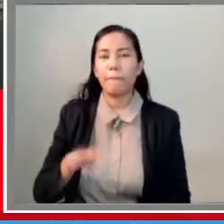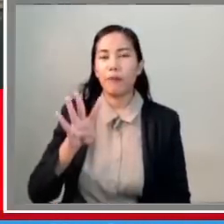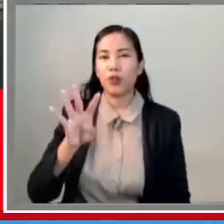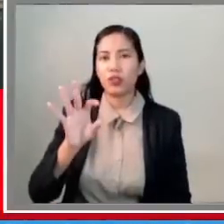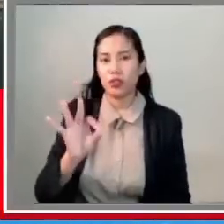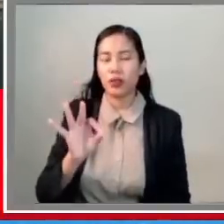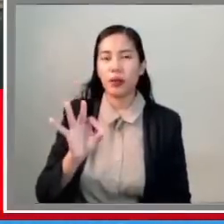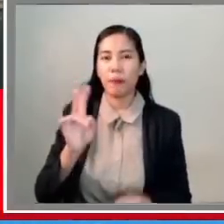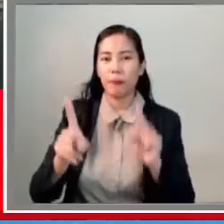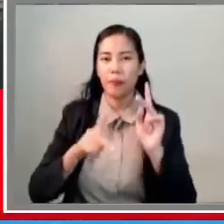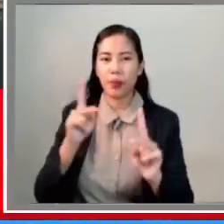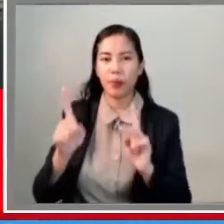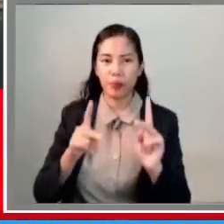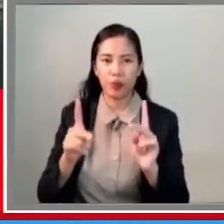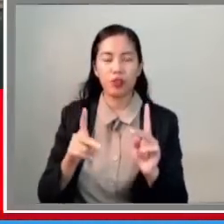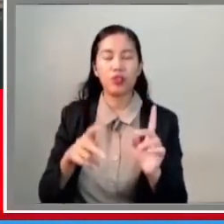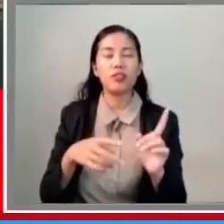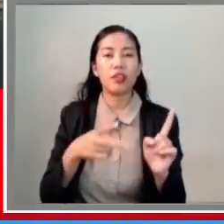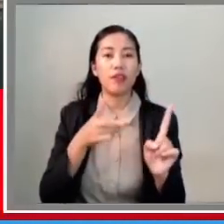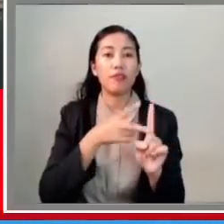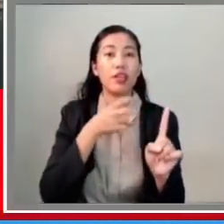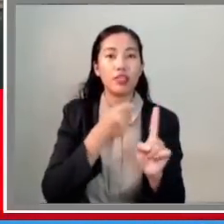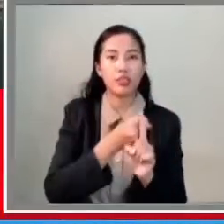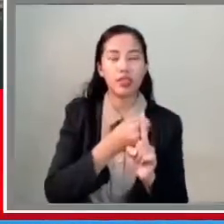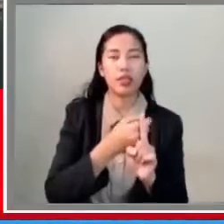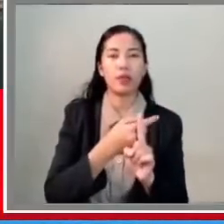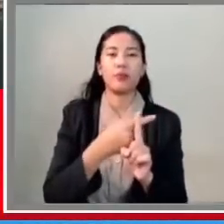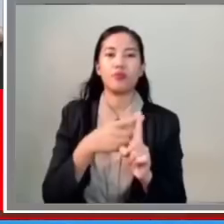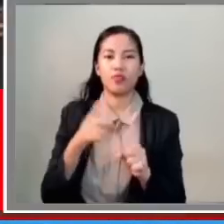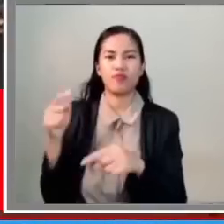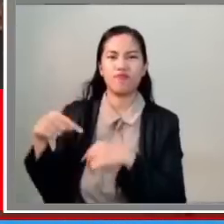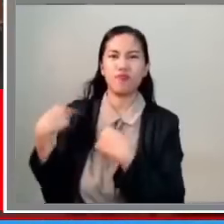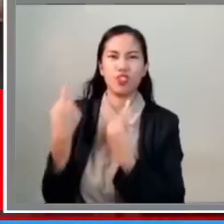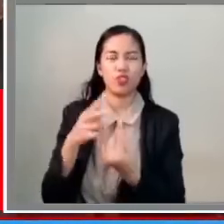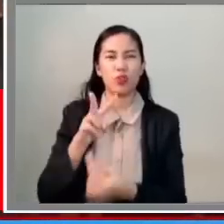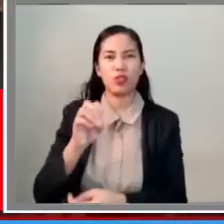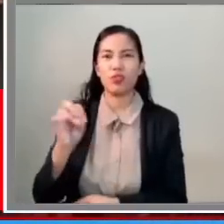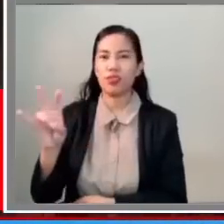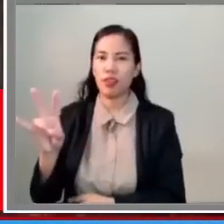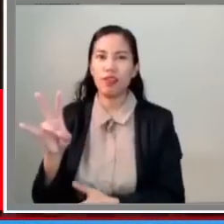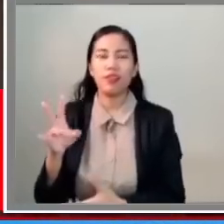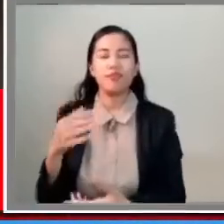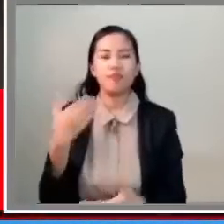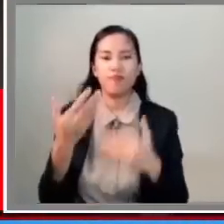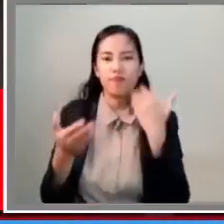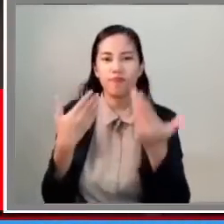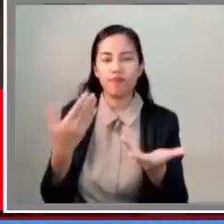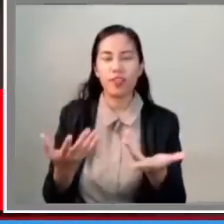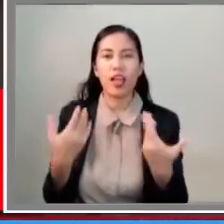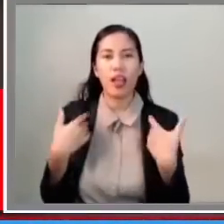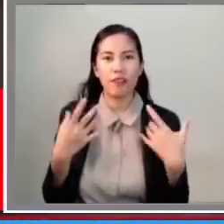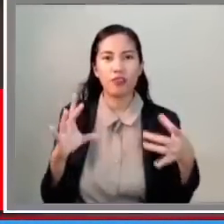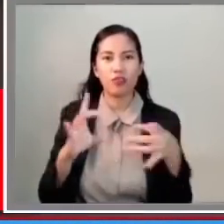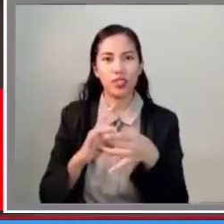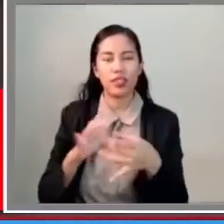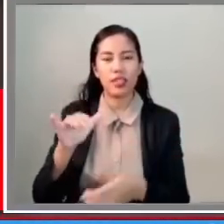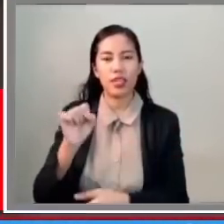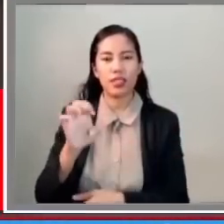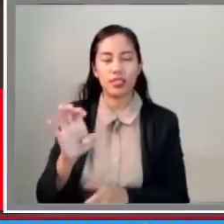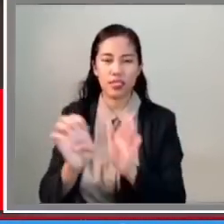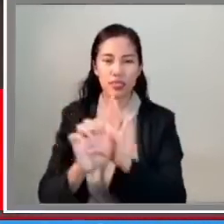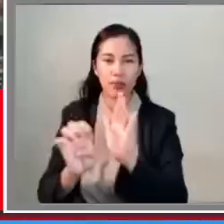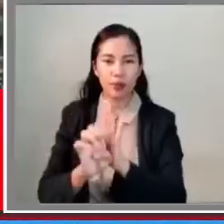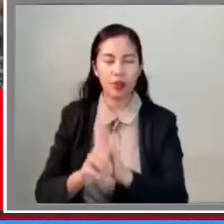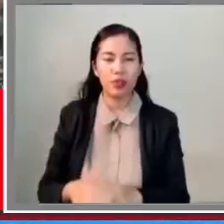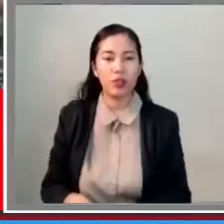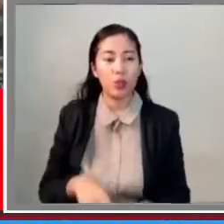2007 at marami pa raw na wala dito sa listahan. May connection daw ang mga kaso. Halimbawa niya, ang pumatay sa isang biktima,